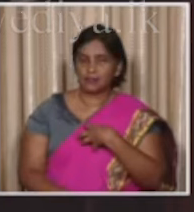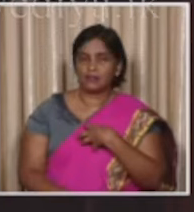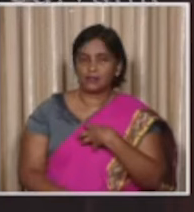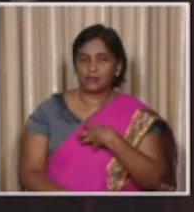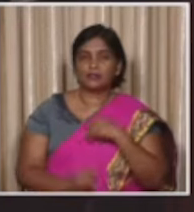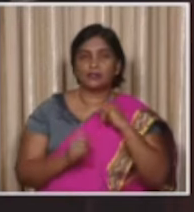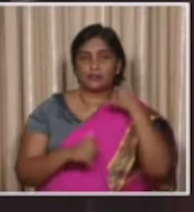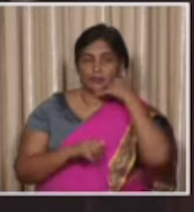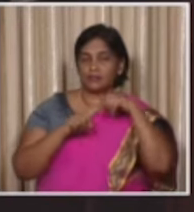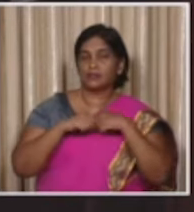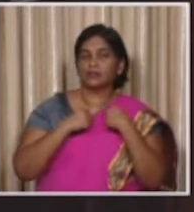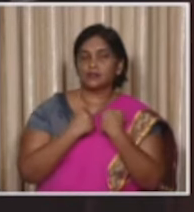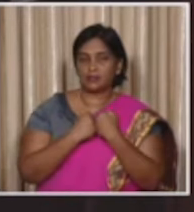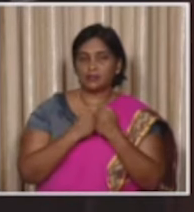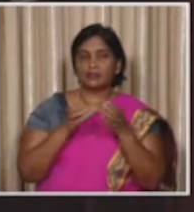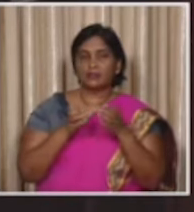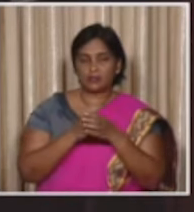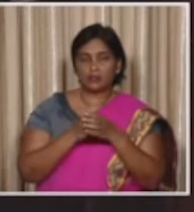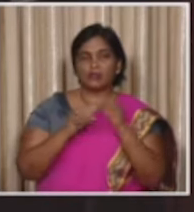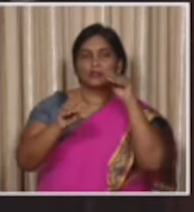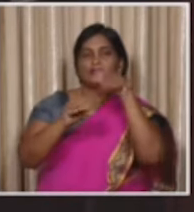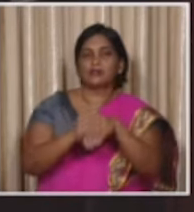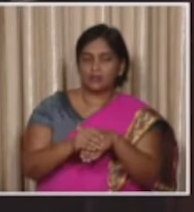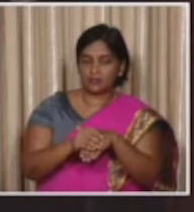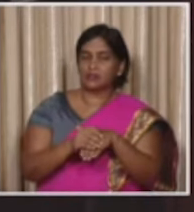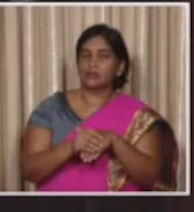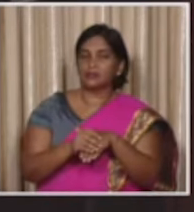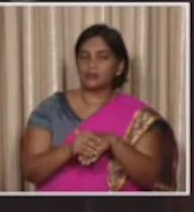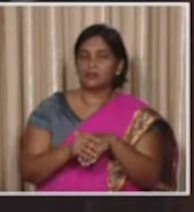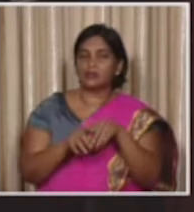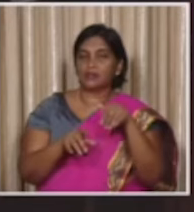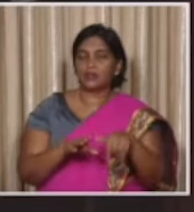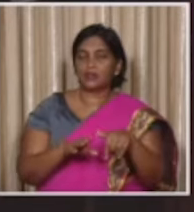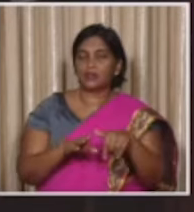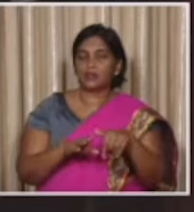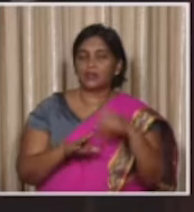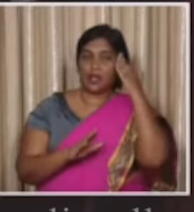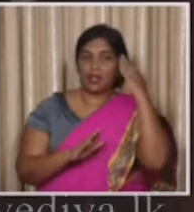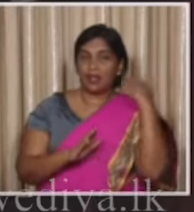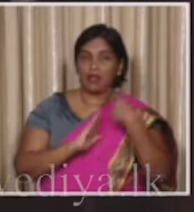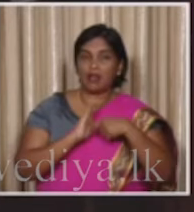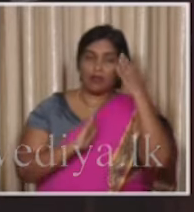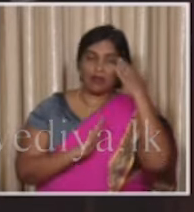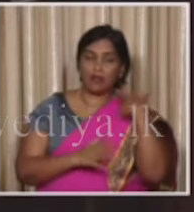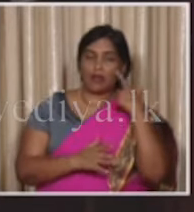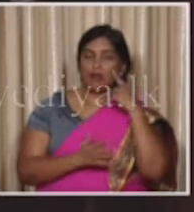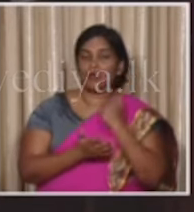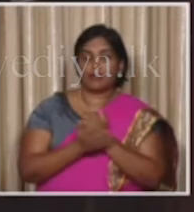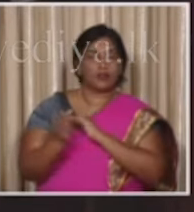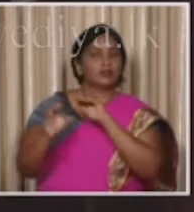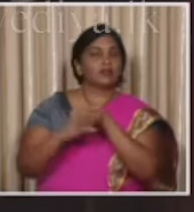මට දුක සජබේ පක්ෂයටත් දැන් ඇතුල් වෙලා ඒකටත් ලක් අම්මට අමාරුයි කියලා එතෙන්ට ඇතුල් වෙලා